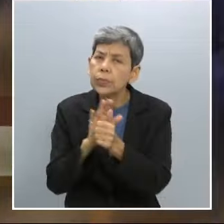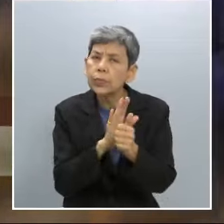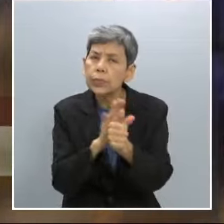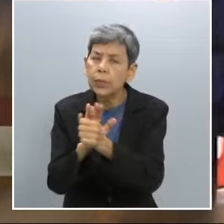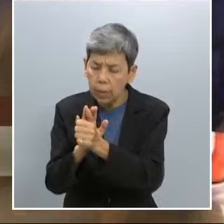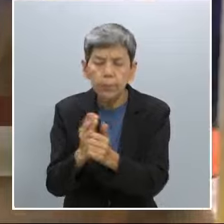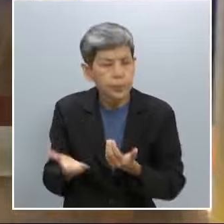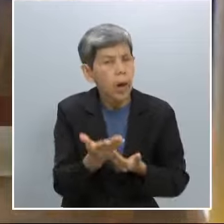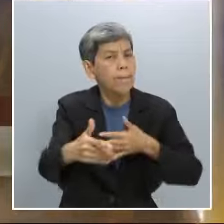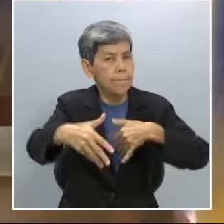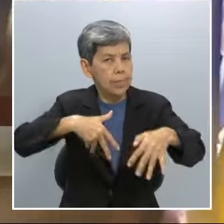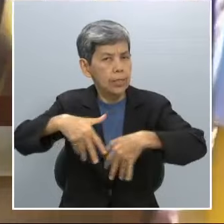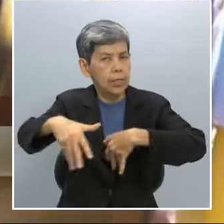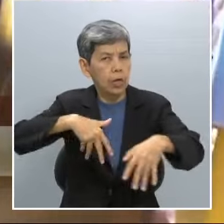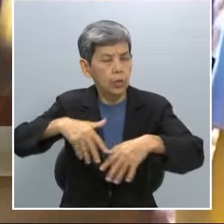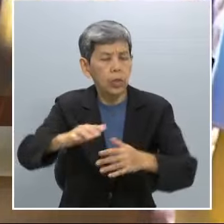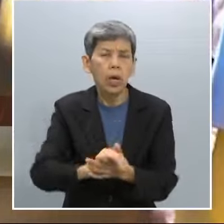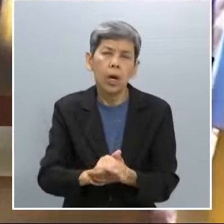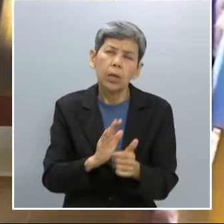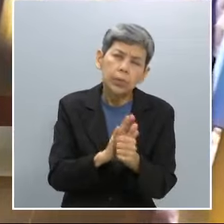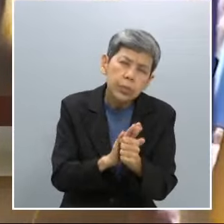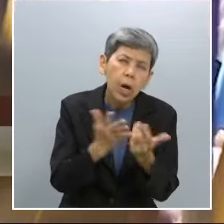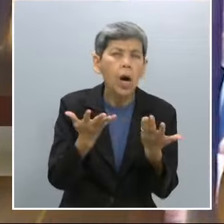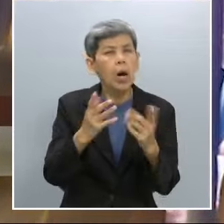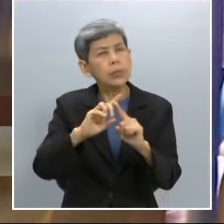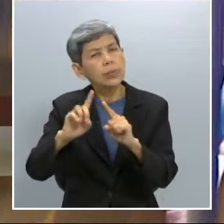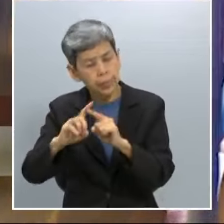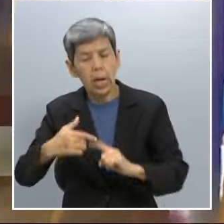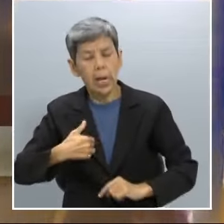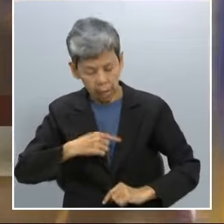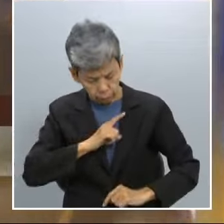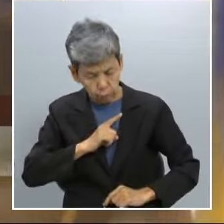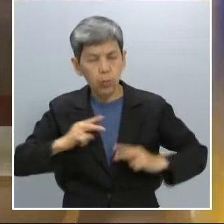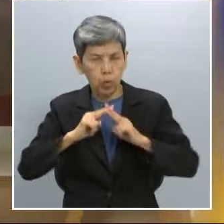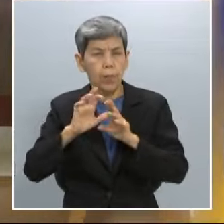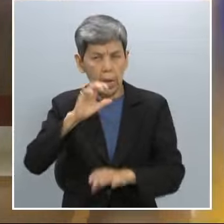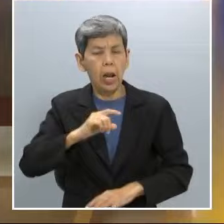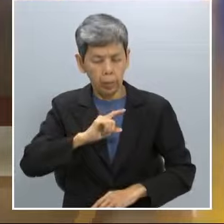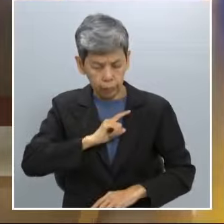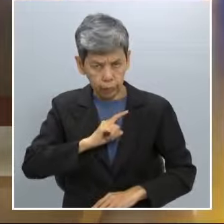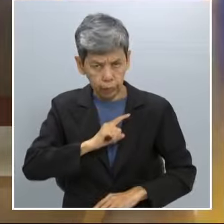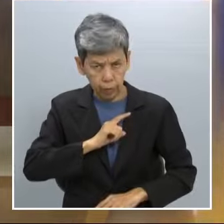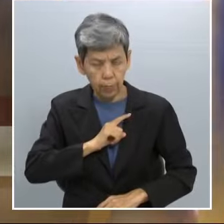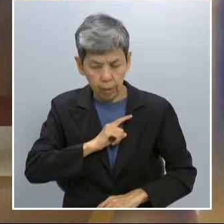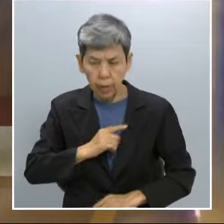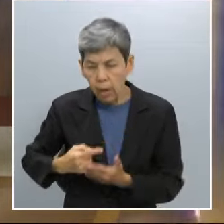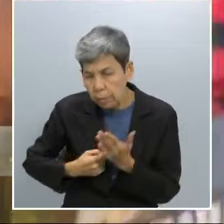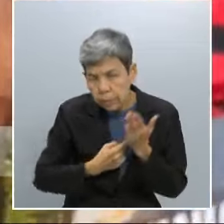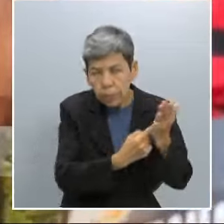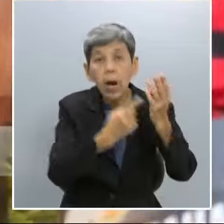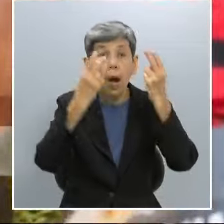แม่พี่น้องอย่างเต็มที่ส่วนเรื่องของการเยียวยาการเงินต่างเป็นหน้าที่ผมเร่งรายงานไปยังท่านนายกรัฐมน